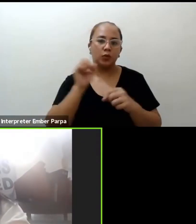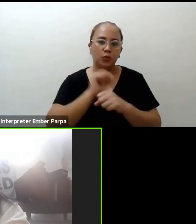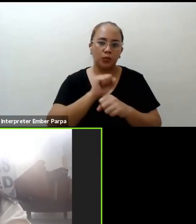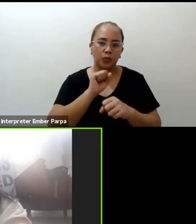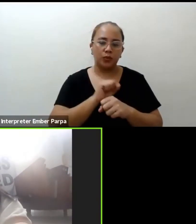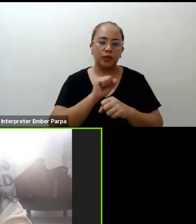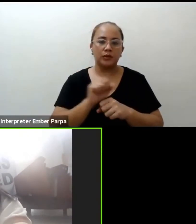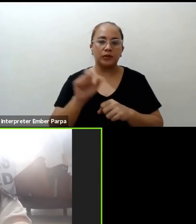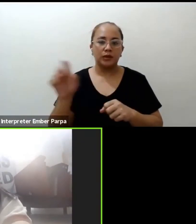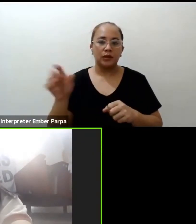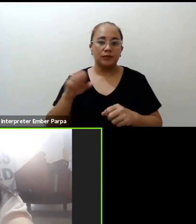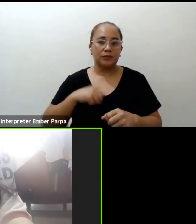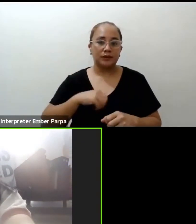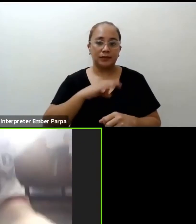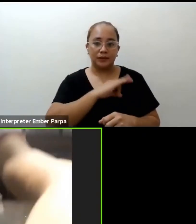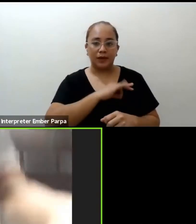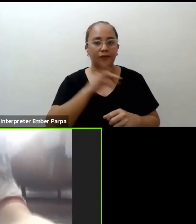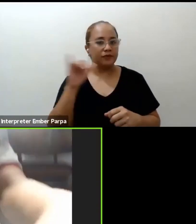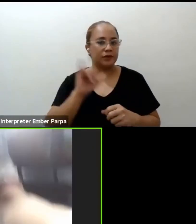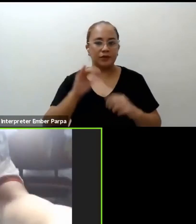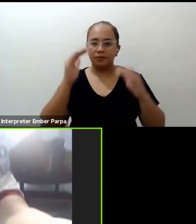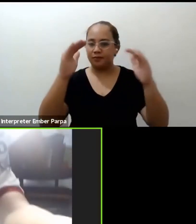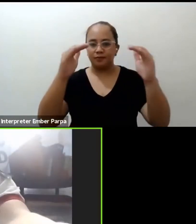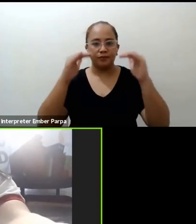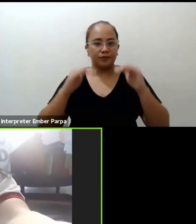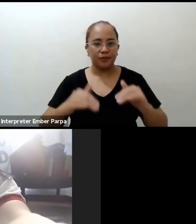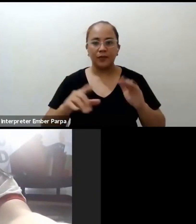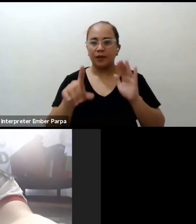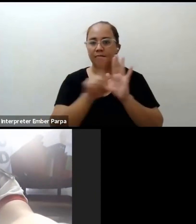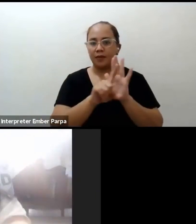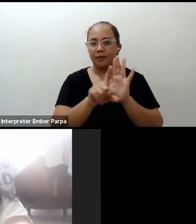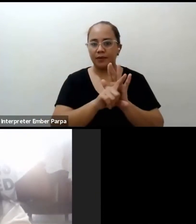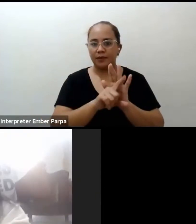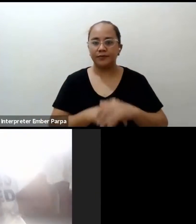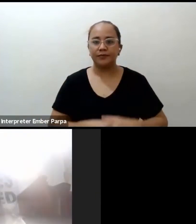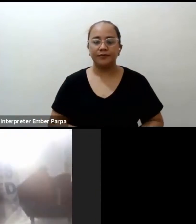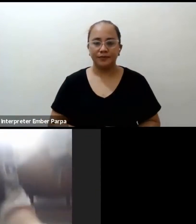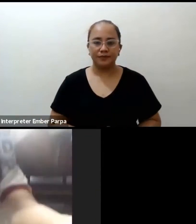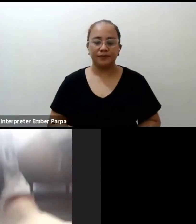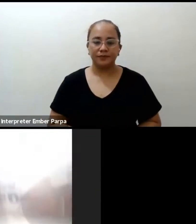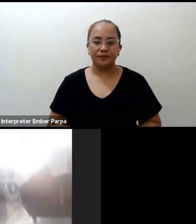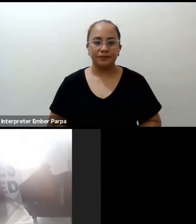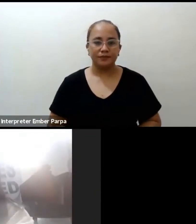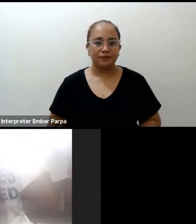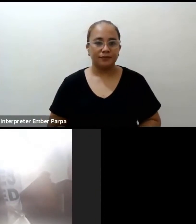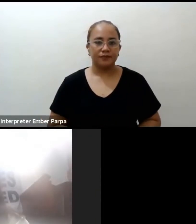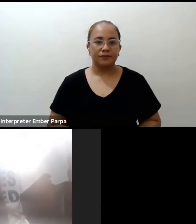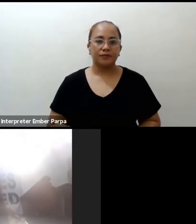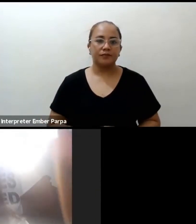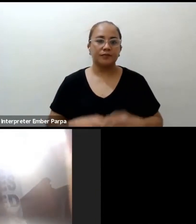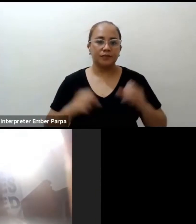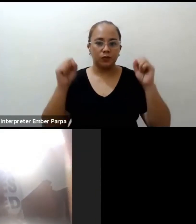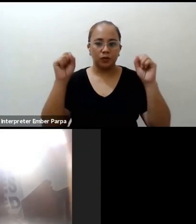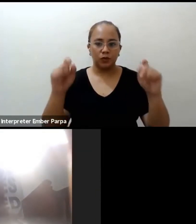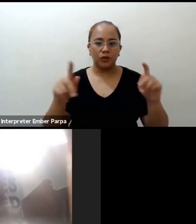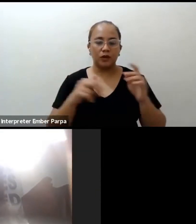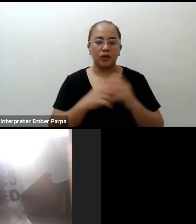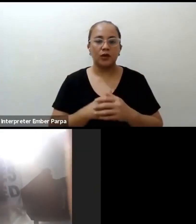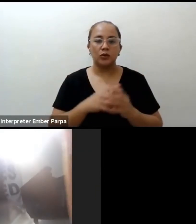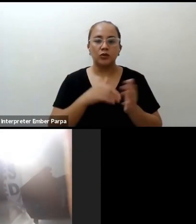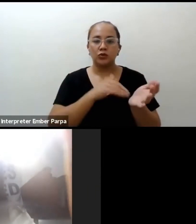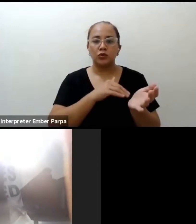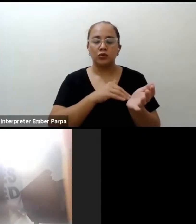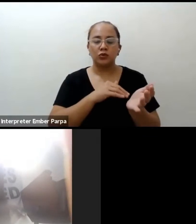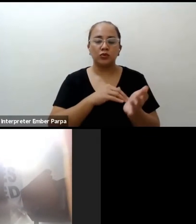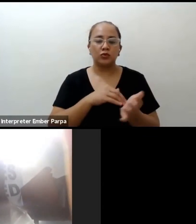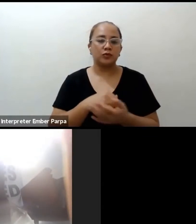isang personnel, demotion pa rin ang tawag yan at bawal po yan. Yes. Okay. So ituloy natin kay Dr. Cabral at